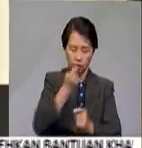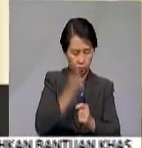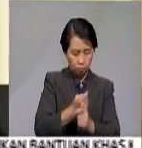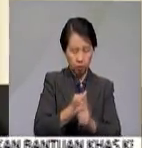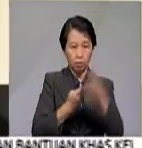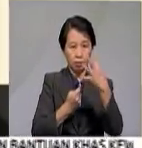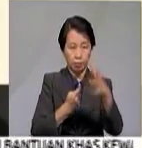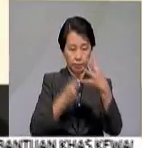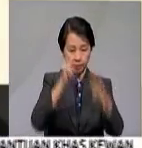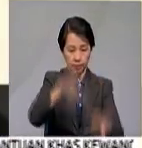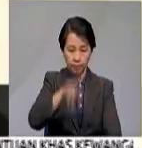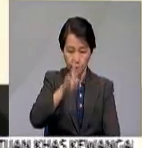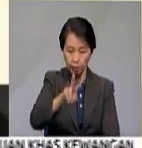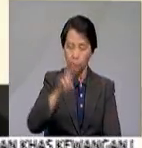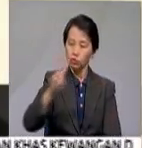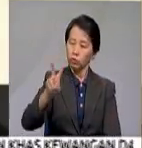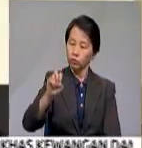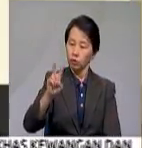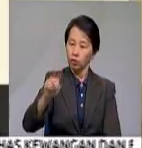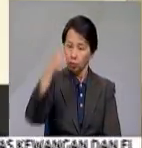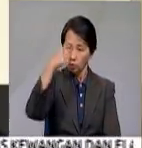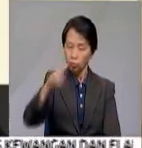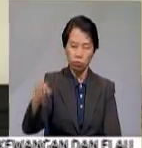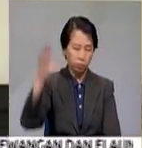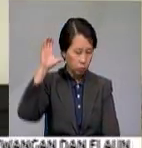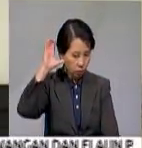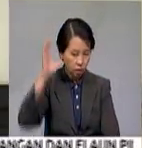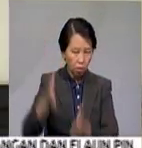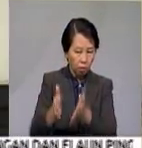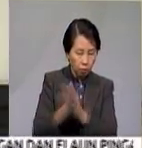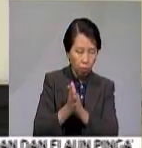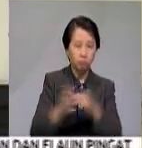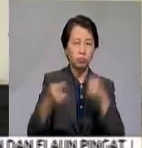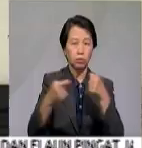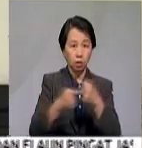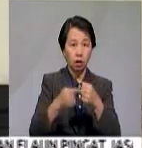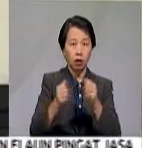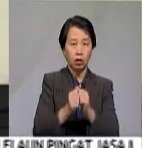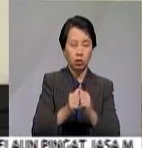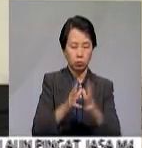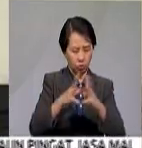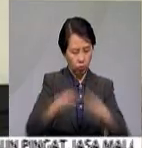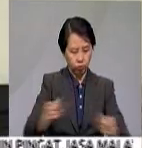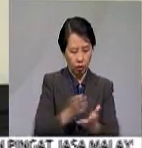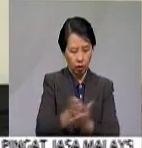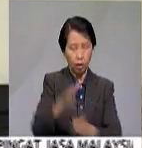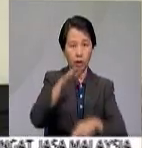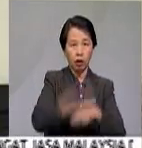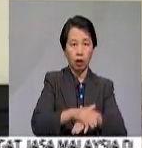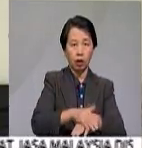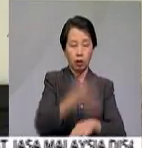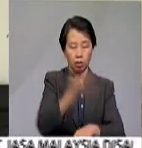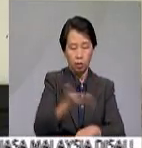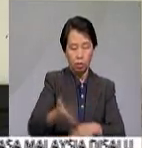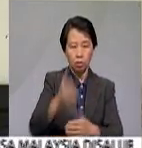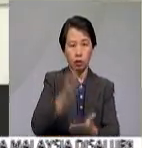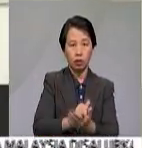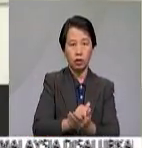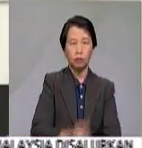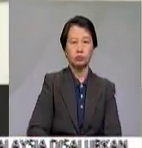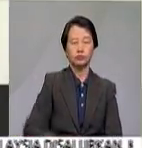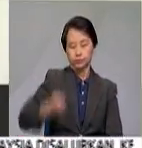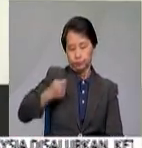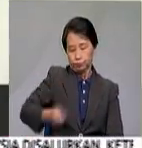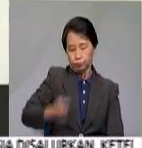menetapkan 14 Februari 2020 untuk pendengaran permohonan pendakwaan untuk melucut hak ke atas harta berkenaan. Menurut